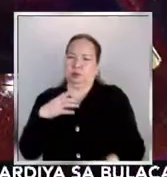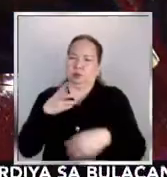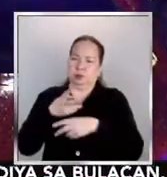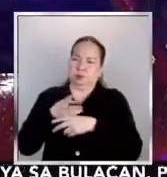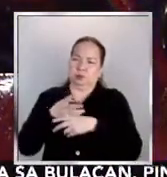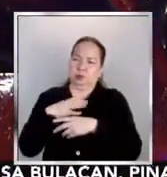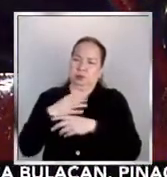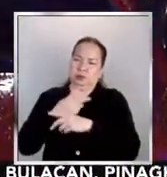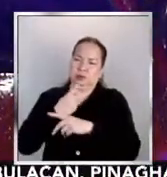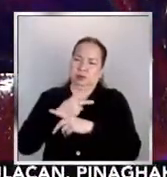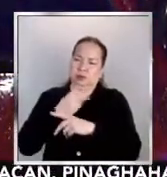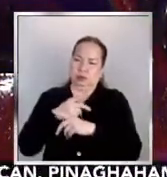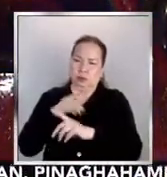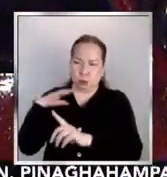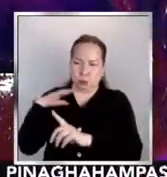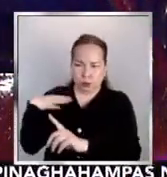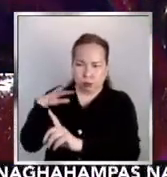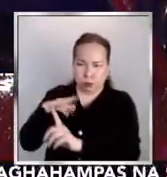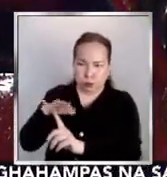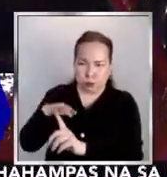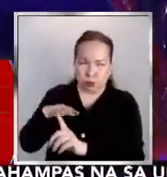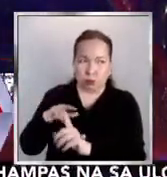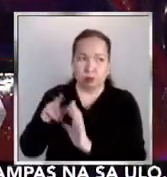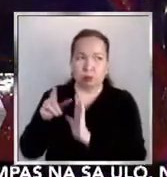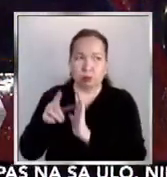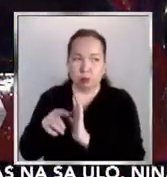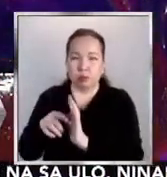we observe. Eventually, nung